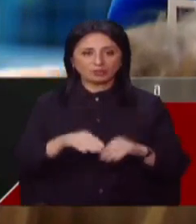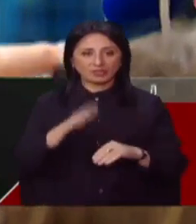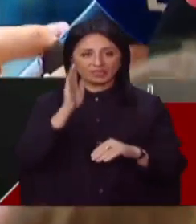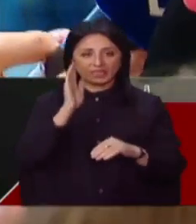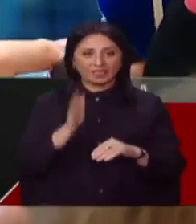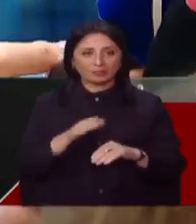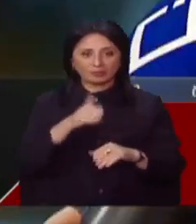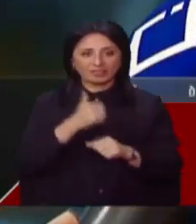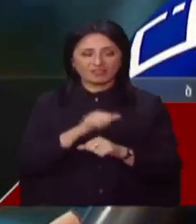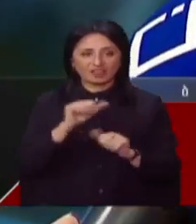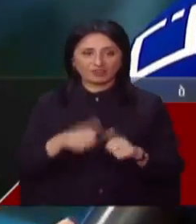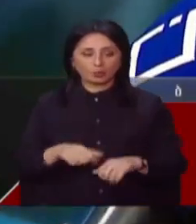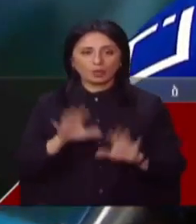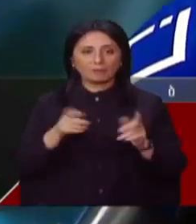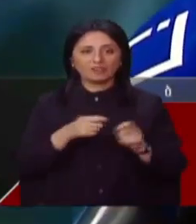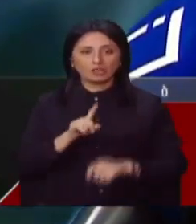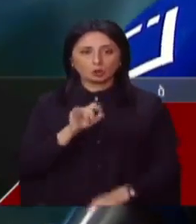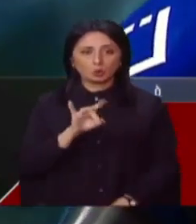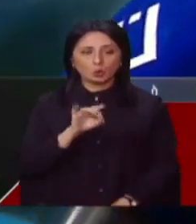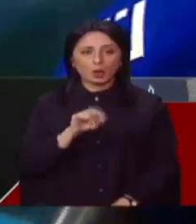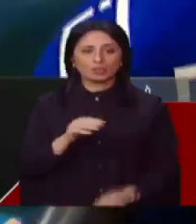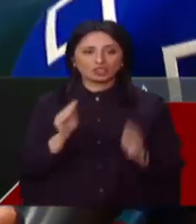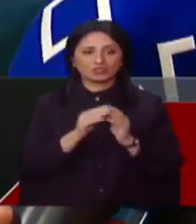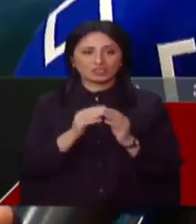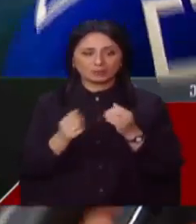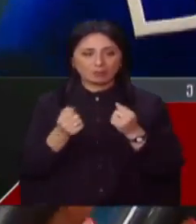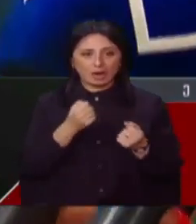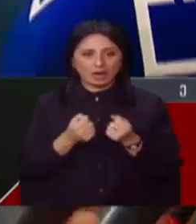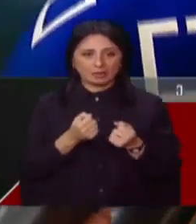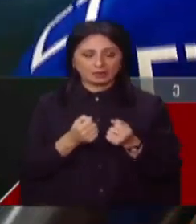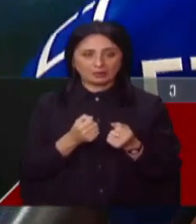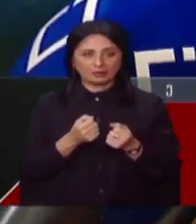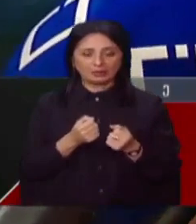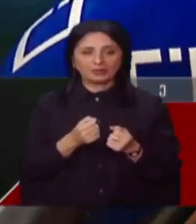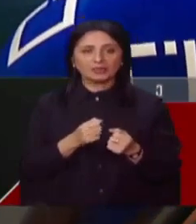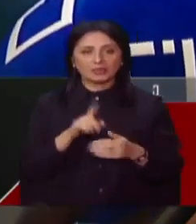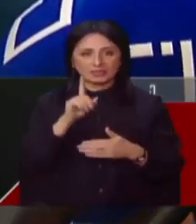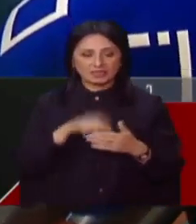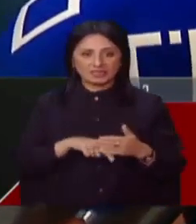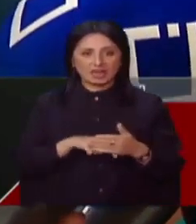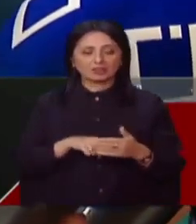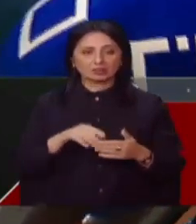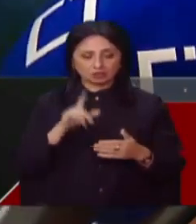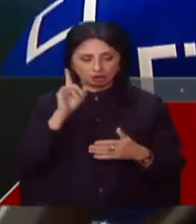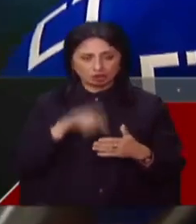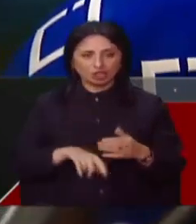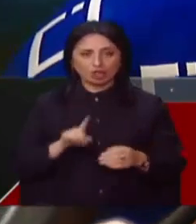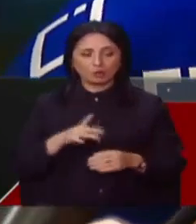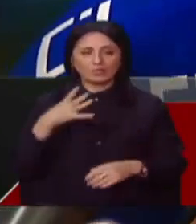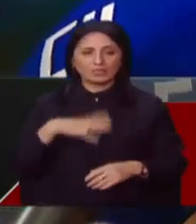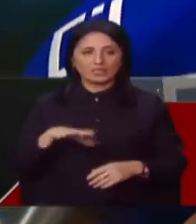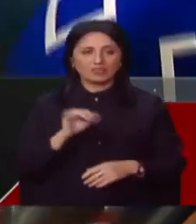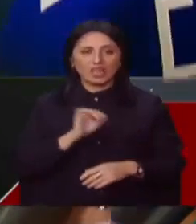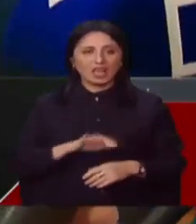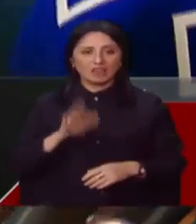იქნება მთავარი ფიგურა. პრეზიდენტ ზურაბიშვილს ისევე მყარად სწამს ჯერა